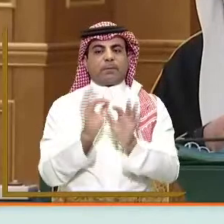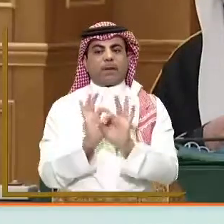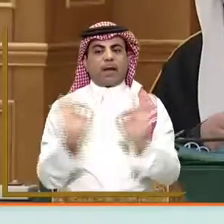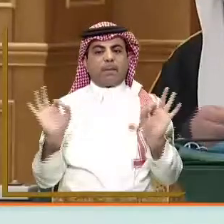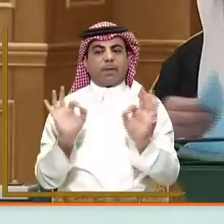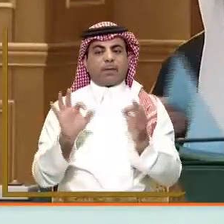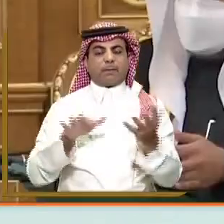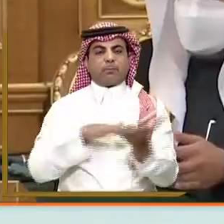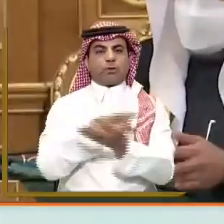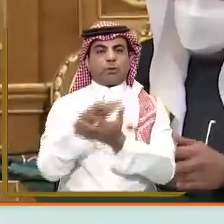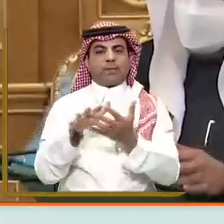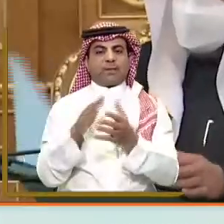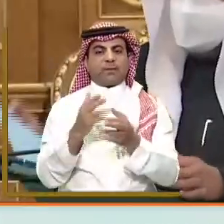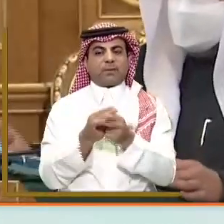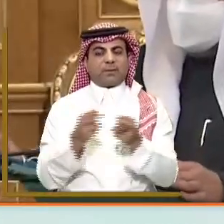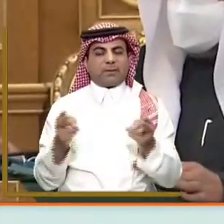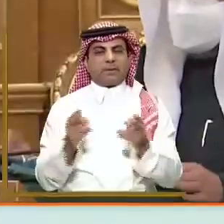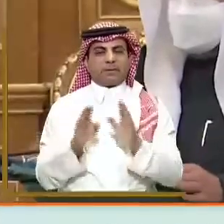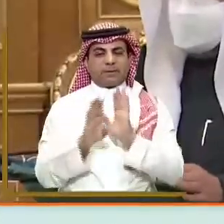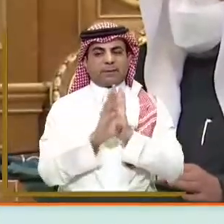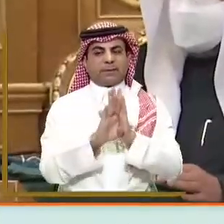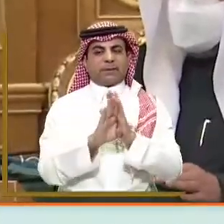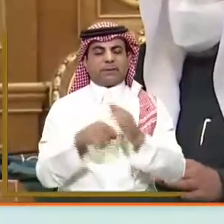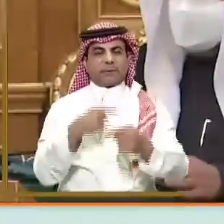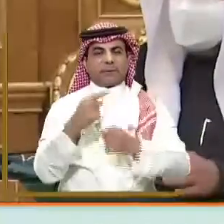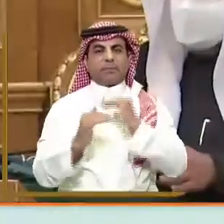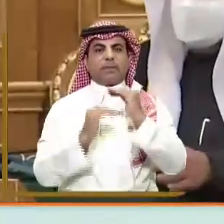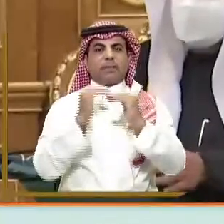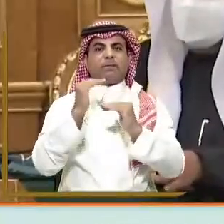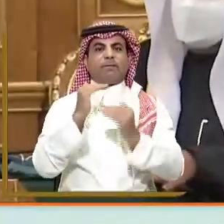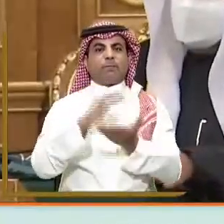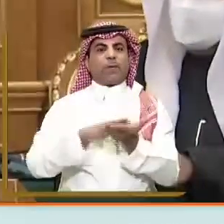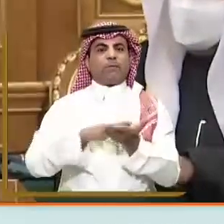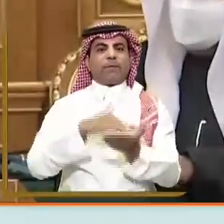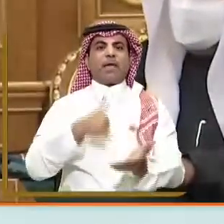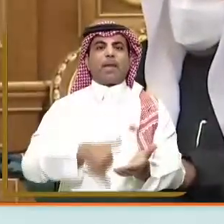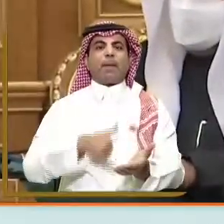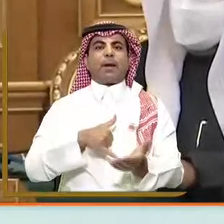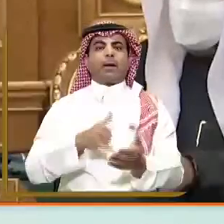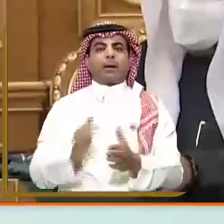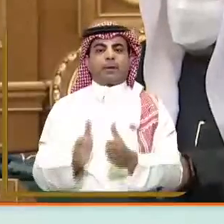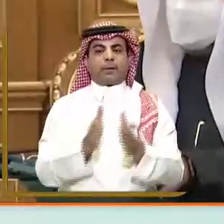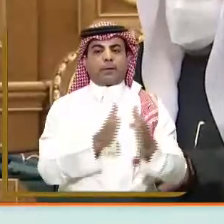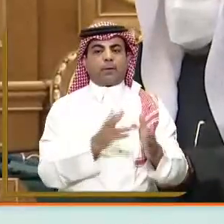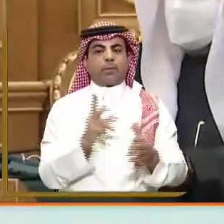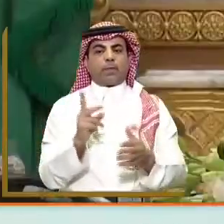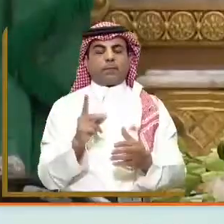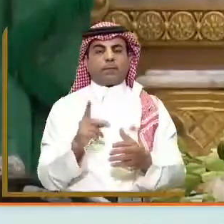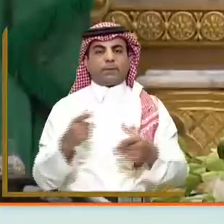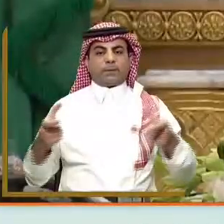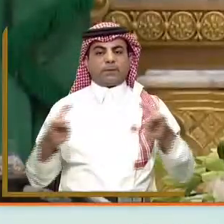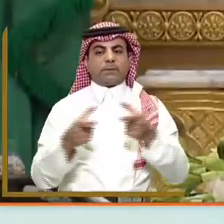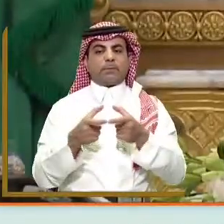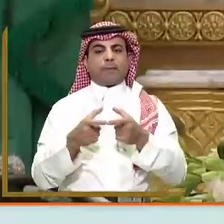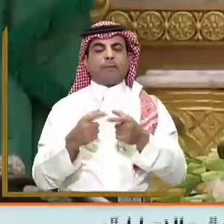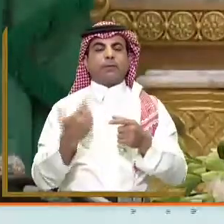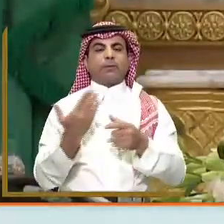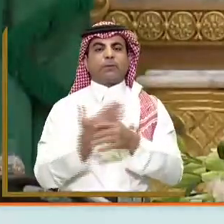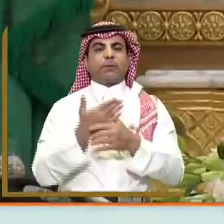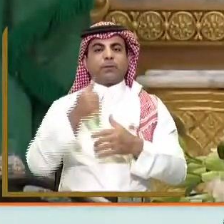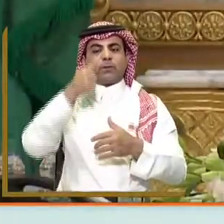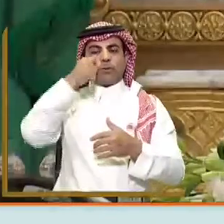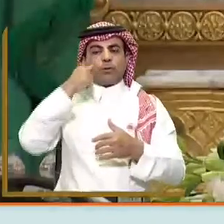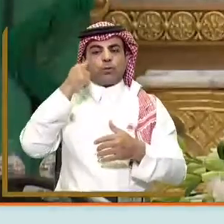وتوفير الاحتياجات والظروف الداعمة للتنمية في اليمن. وكذلك تطرق المجلس إلى ما توصل إليه